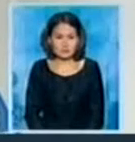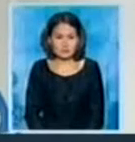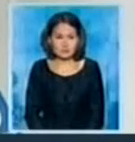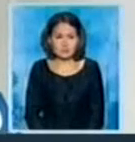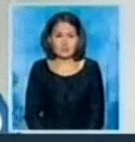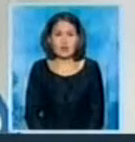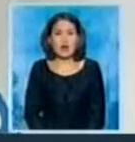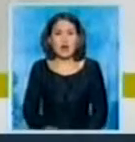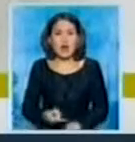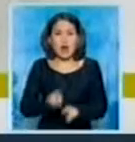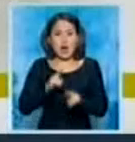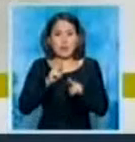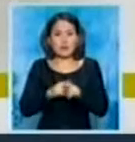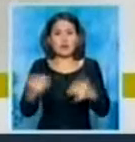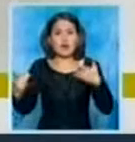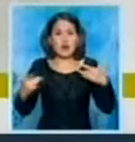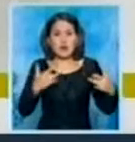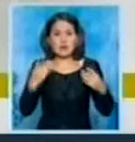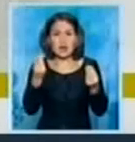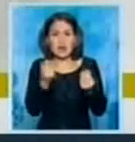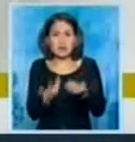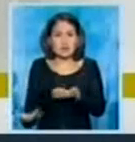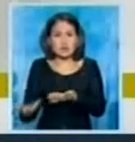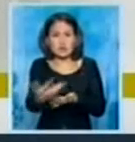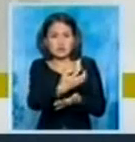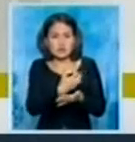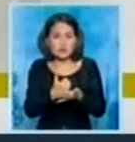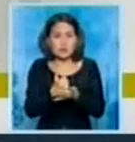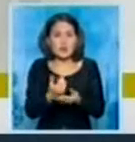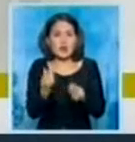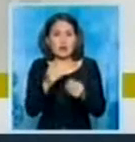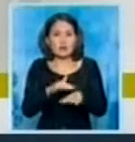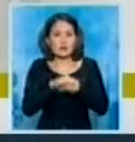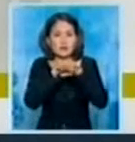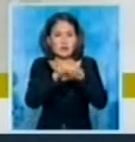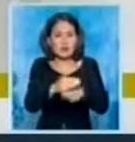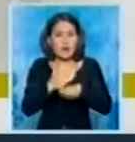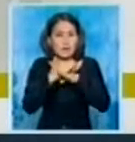Бұл концерттен түскен қаражат Әселдің операциясына керек. Біз бұндай жандарға өз